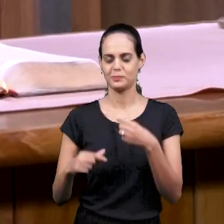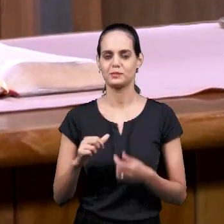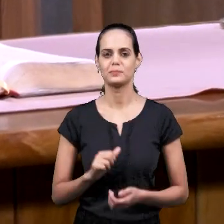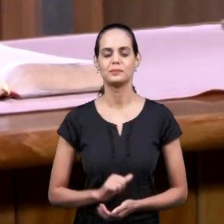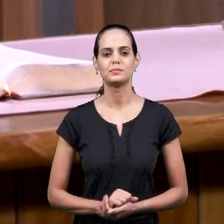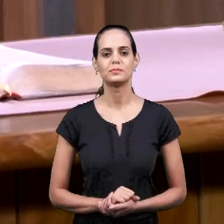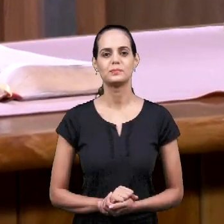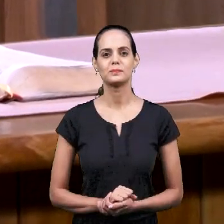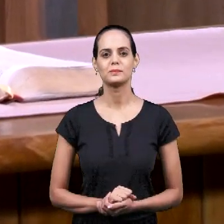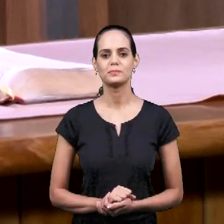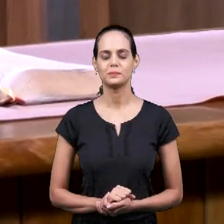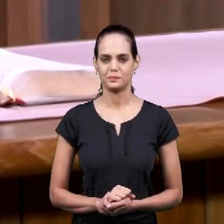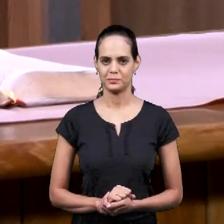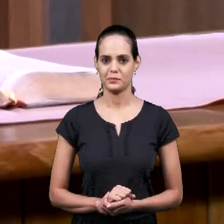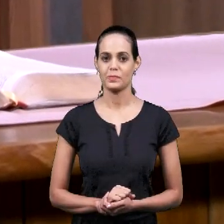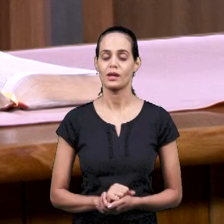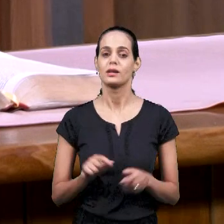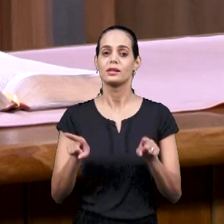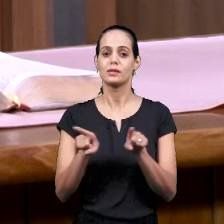Barra Mansa,